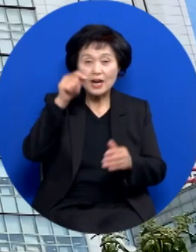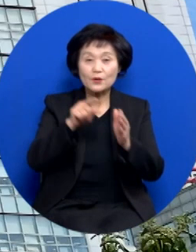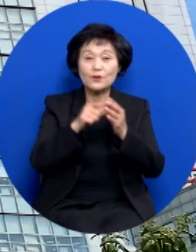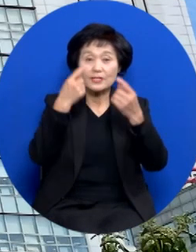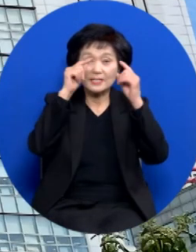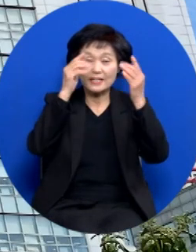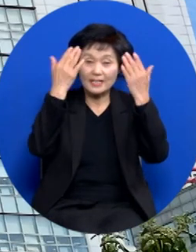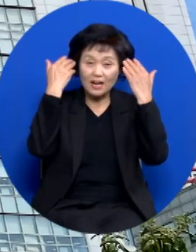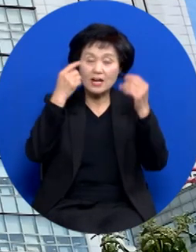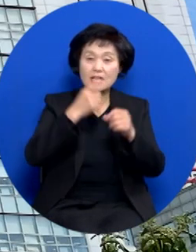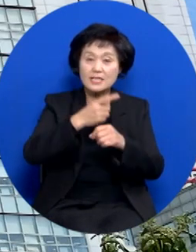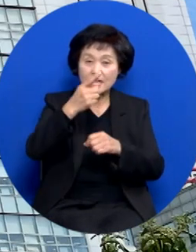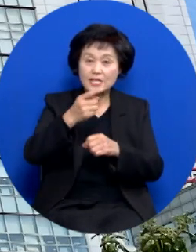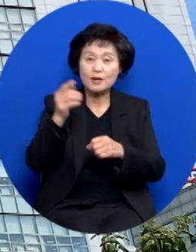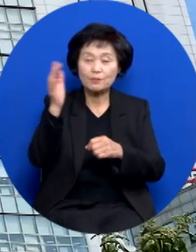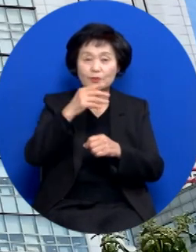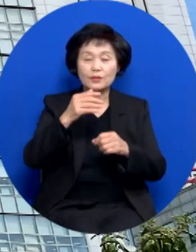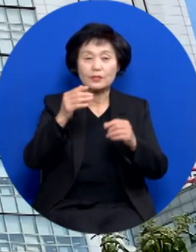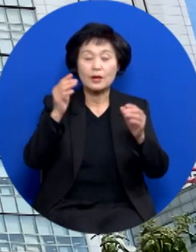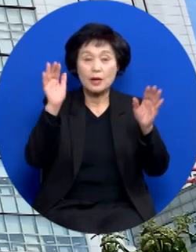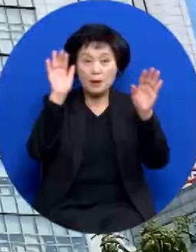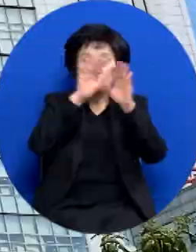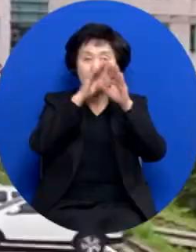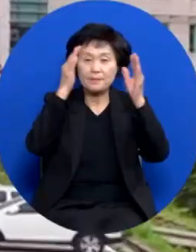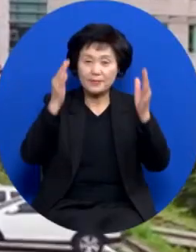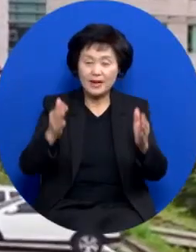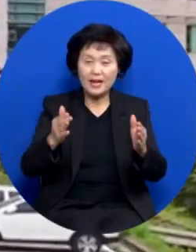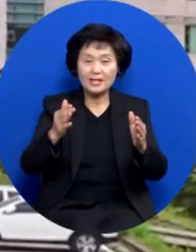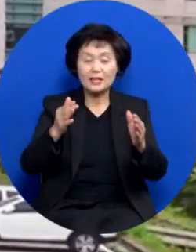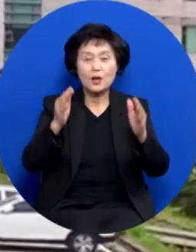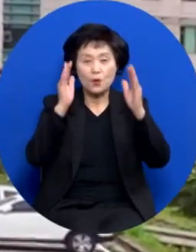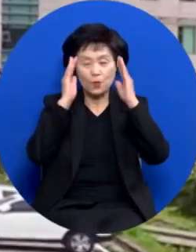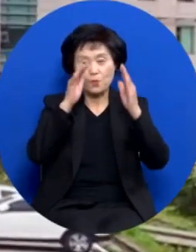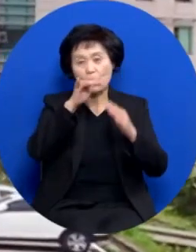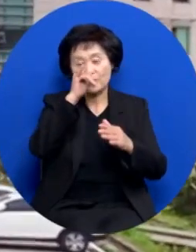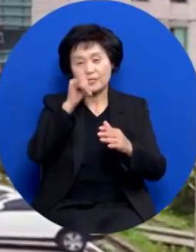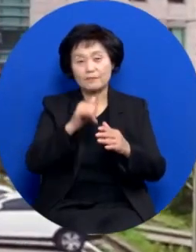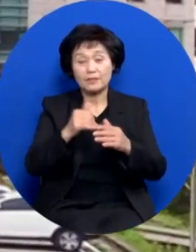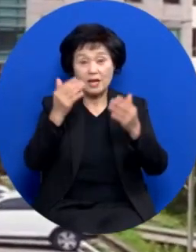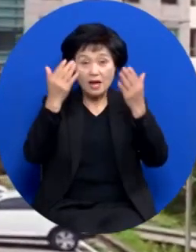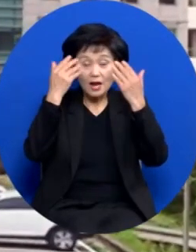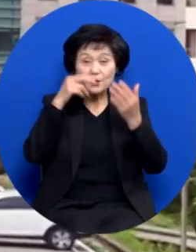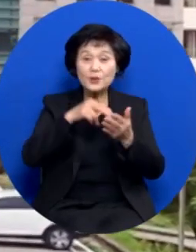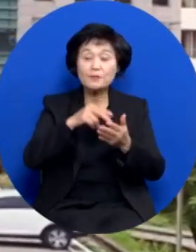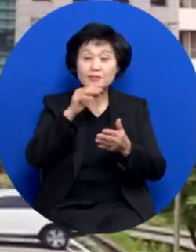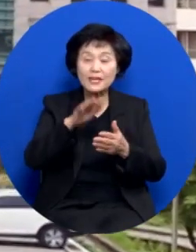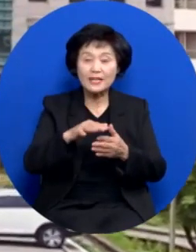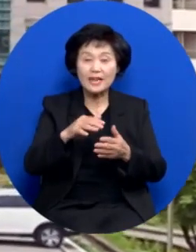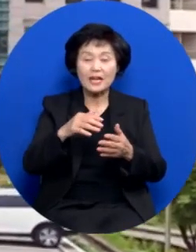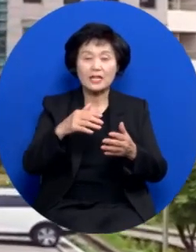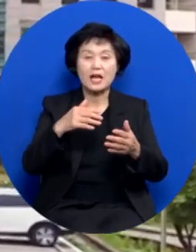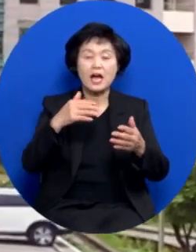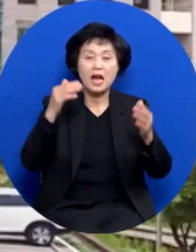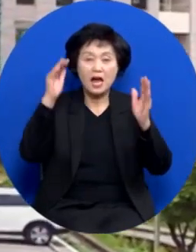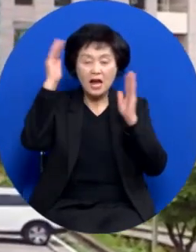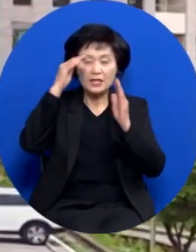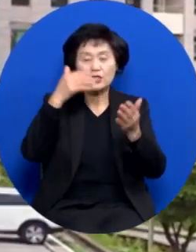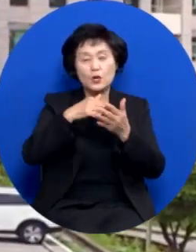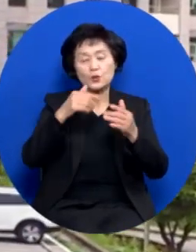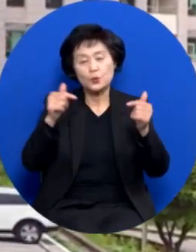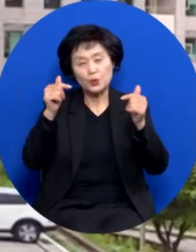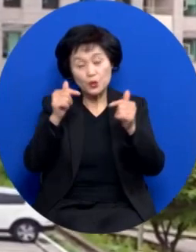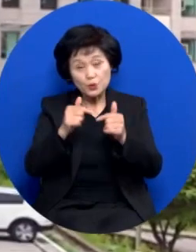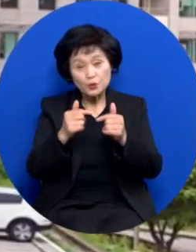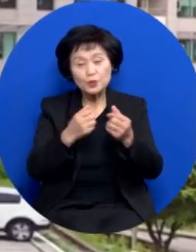내년 새학기부터 야간 과정을 운영합니다. 학교 측은 학령 인구 감소에도 직장을 다니면서 신학을